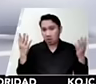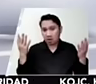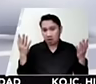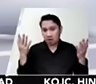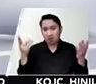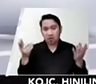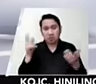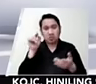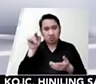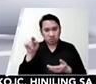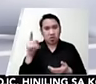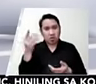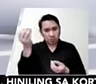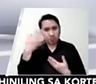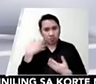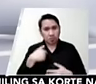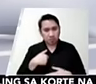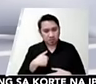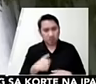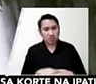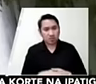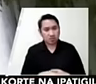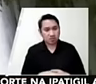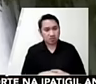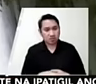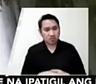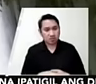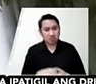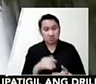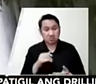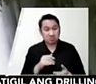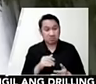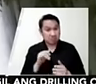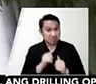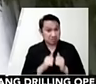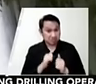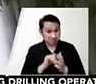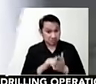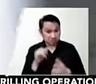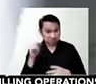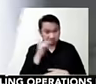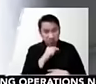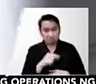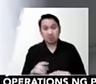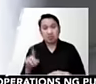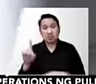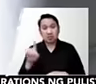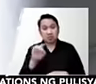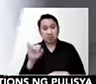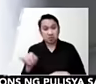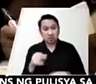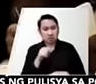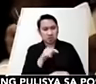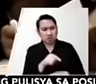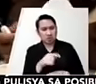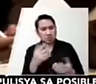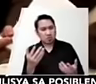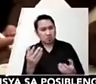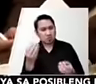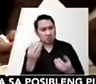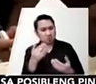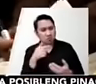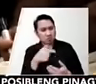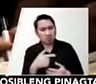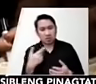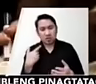siya paniwalaan. Nilalayang ba yun? Tungkol naman sa sinabi ng DOJ na imbisigahan nila ang impormasyon na nagbayad daw si Guo ng 200